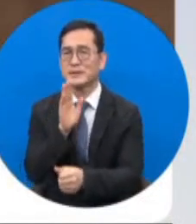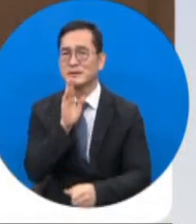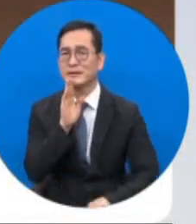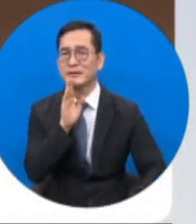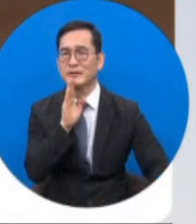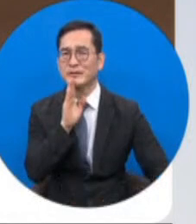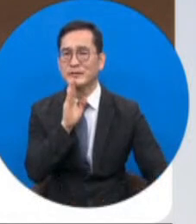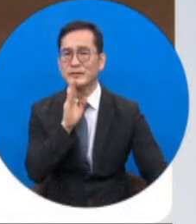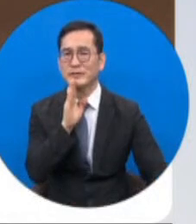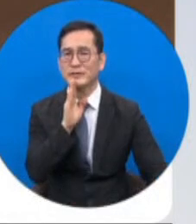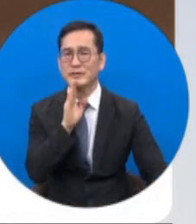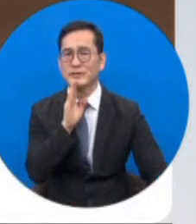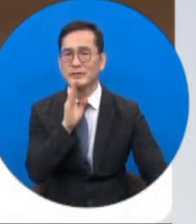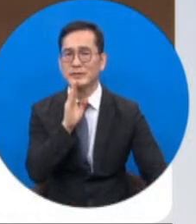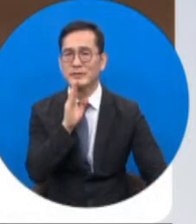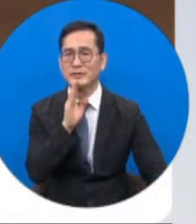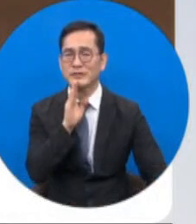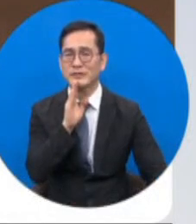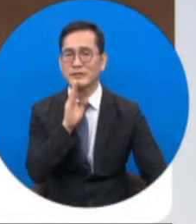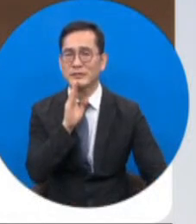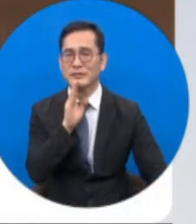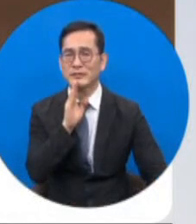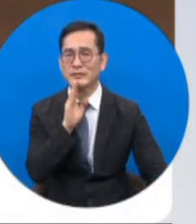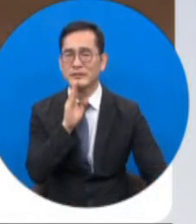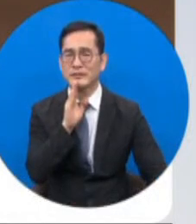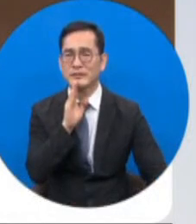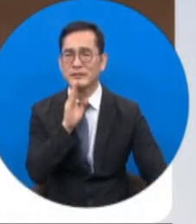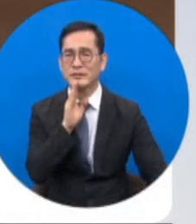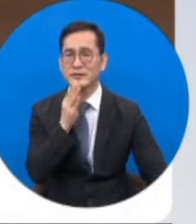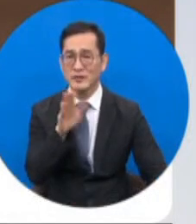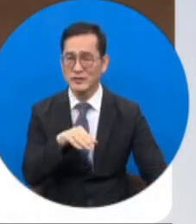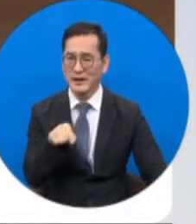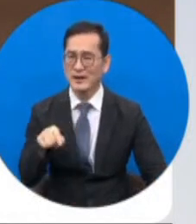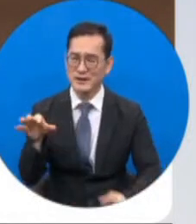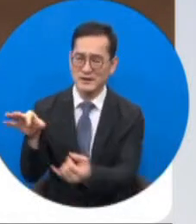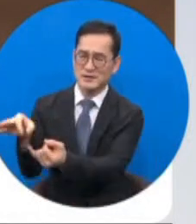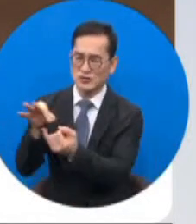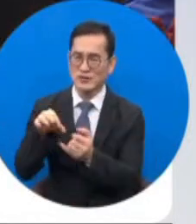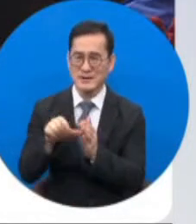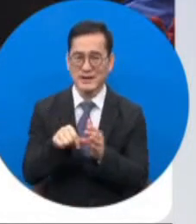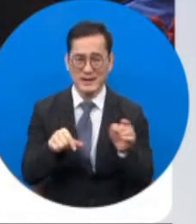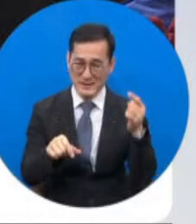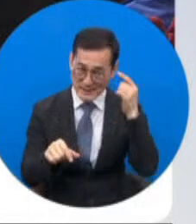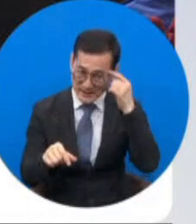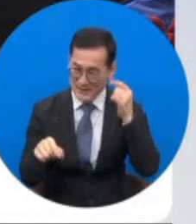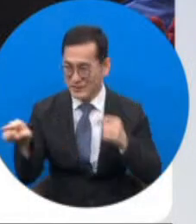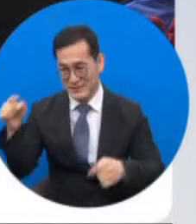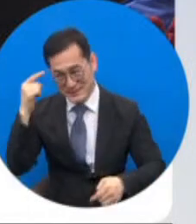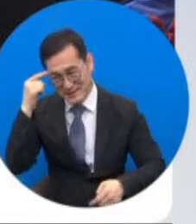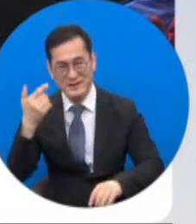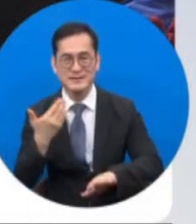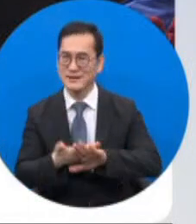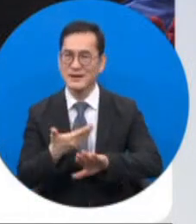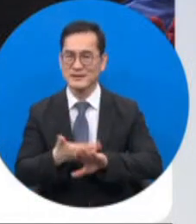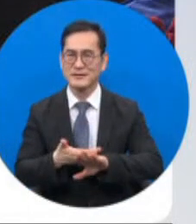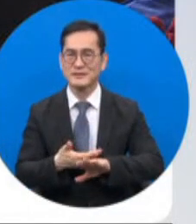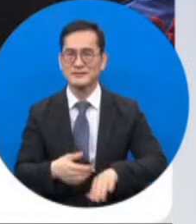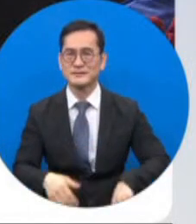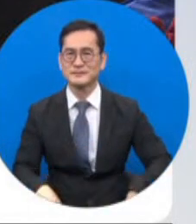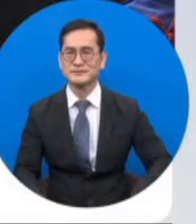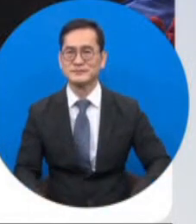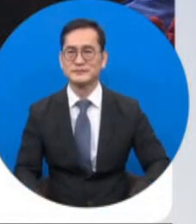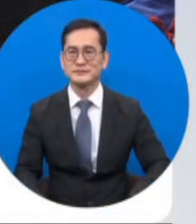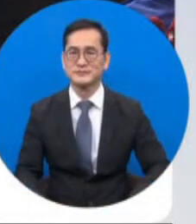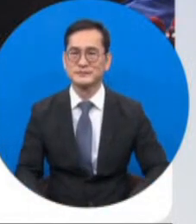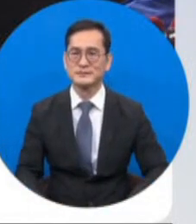대표로 선출할 때 어느 정도 생각의 차이가 있었던 것 같습니다. 당 쇄신을 위해서 각종 개혁 현안을